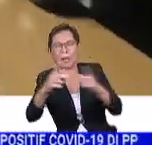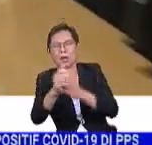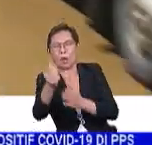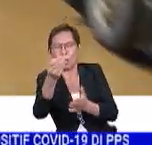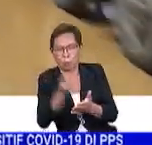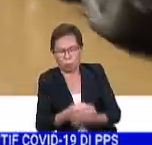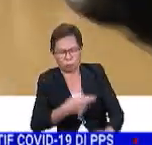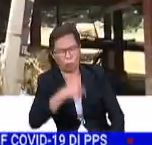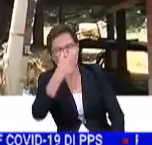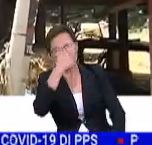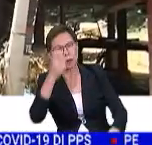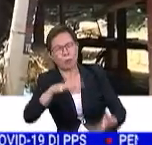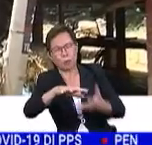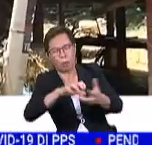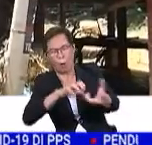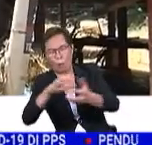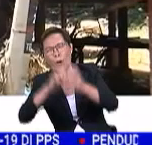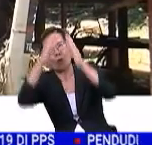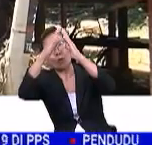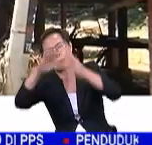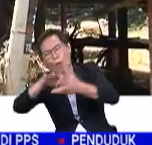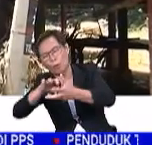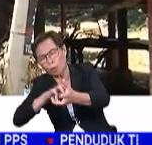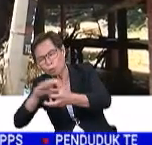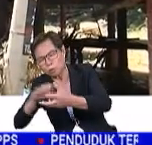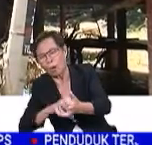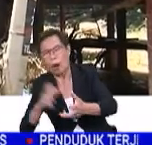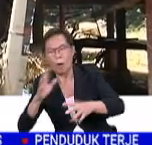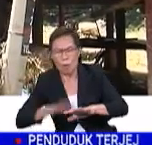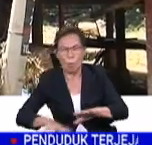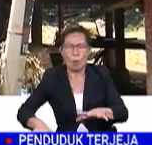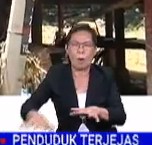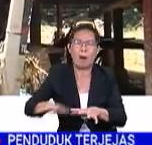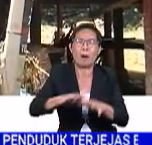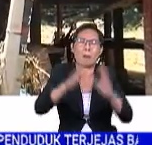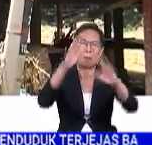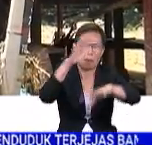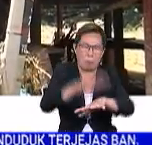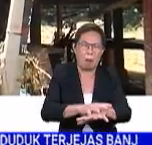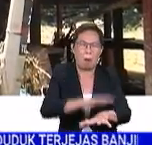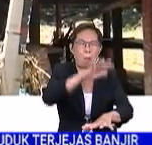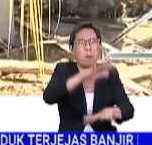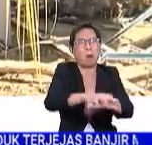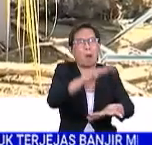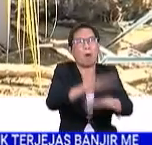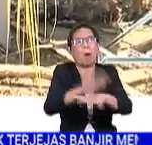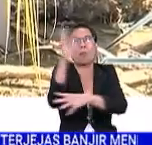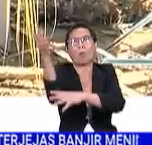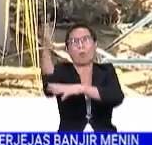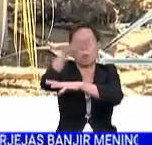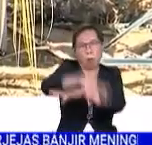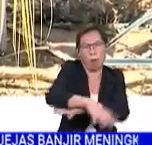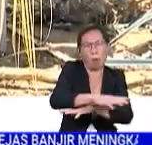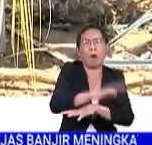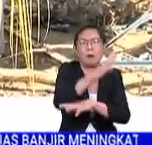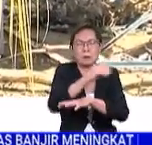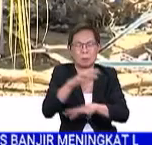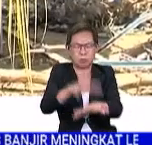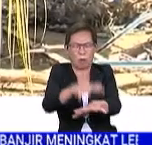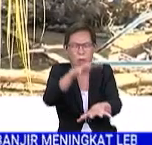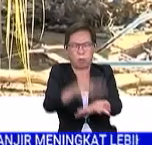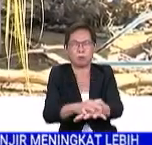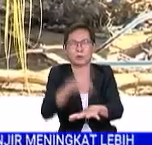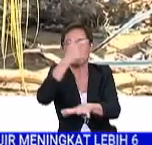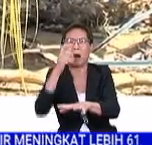RM100,000 akibat daripada kerosakan rumah mereka yang dipenuhi dengan timbunan kayu dan juga pokok besar yang tumbang akibat dihanyutkan arus